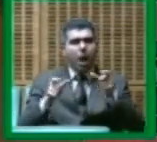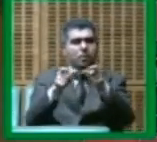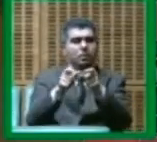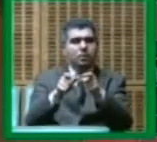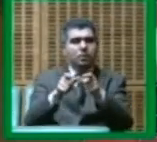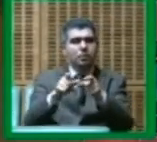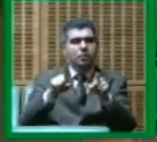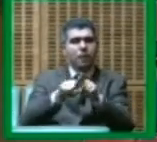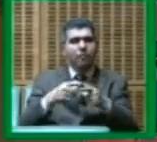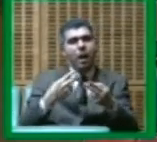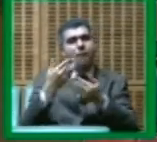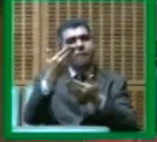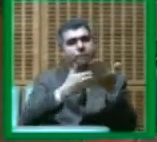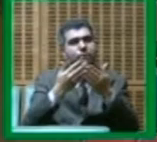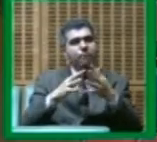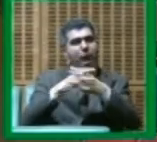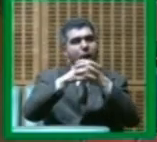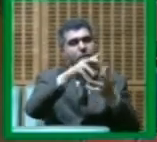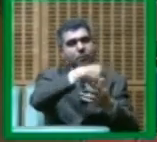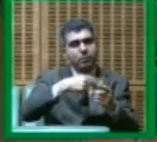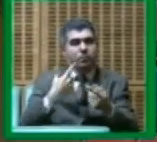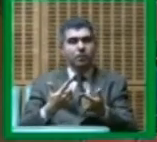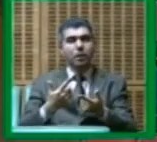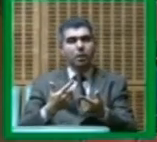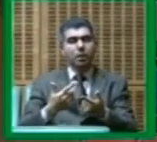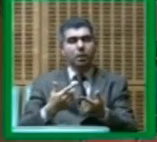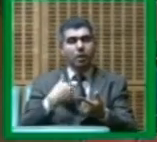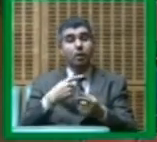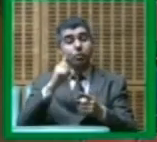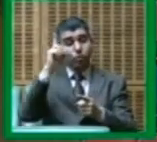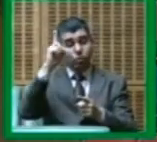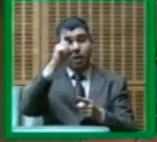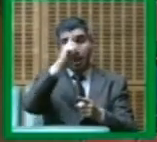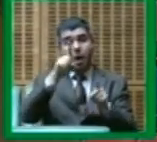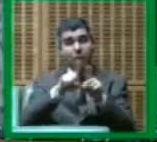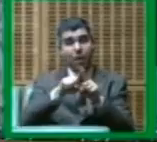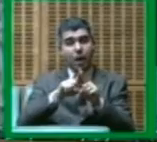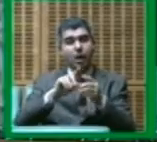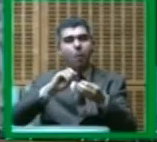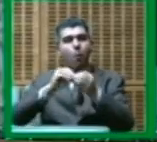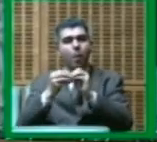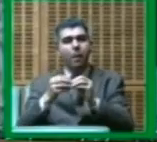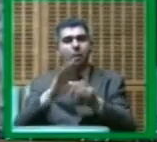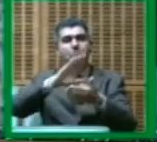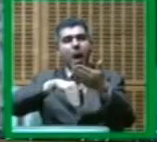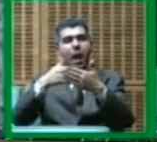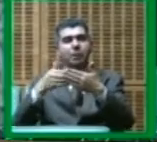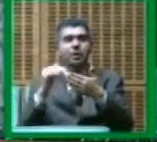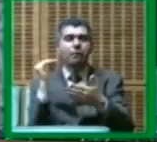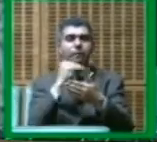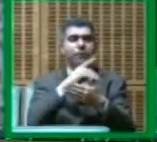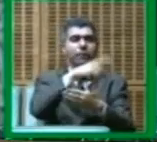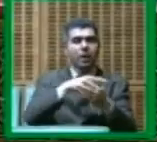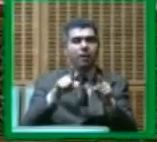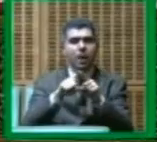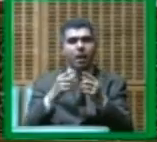متفق معك ومتفق مع الاستاذ انه بعدا نعالجوا هذه الاشكاليات، نديروا برنامج استعجالي، نديروا بحث ما كاين باس، واذا شي